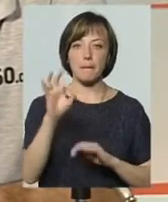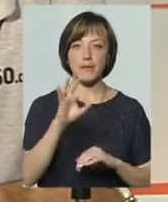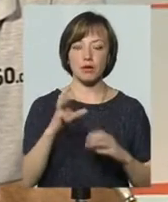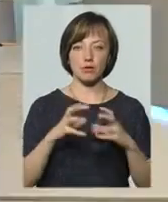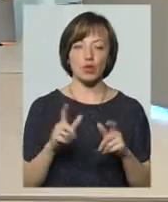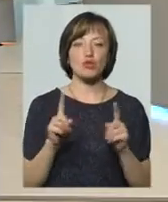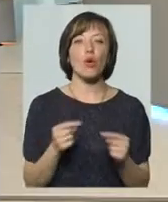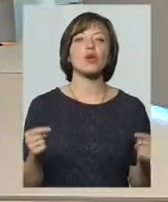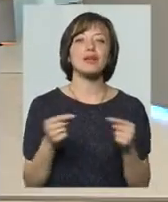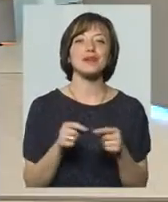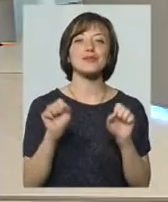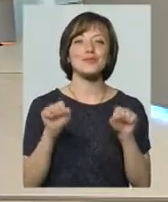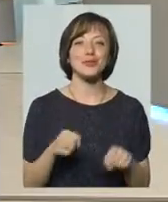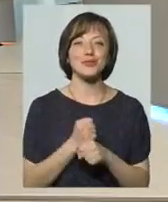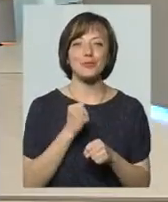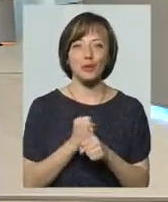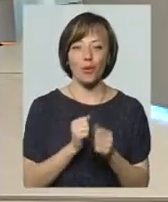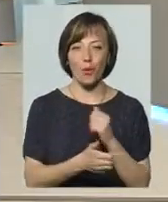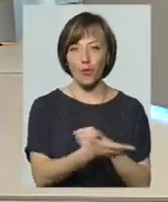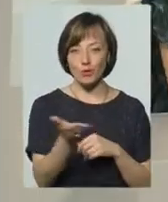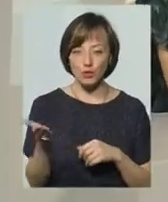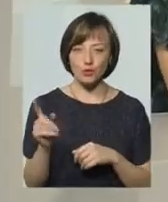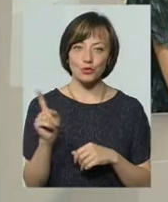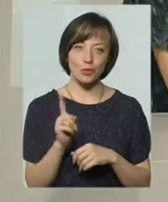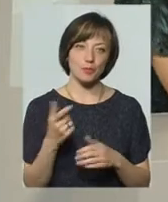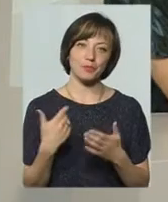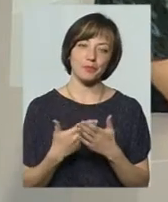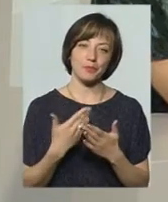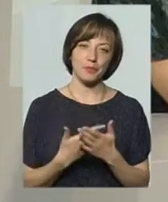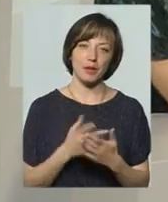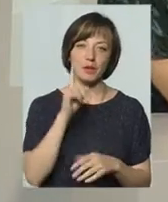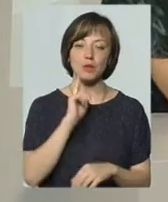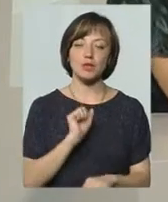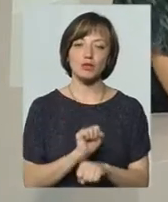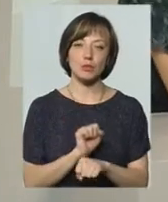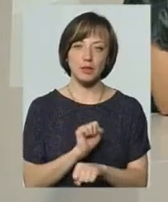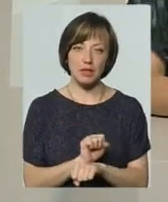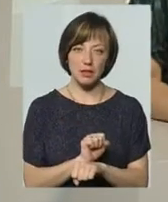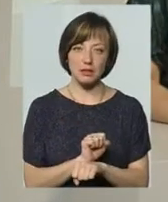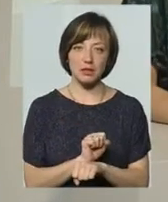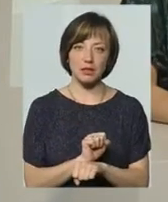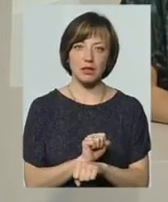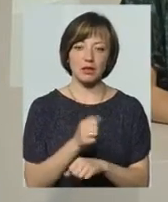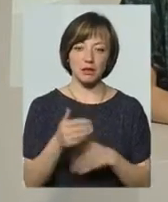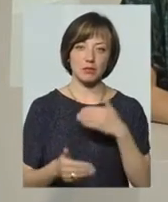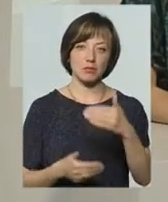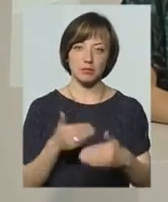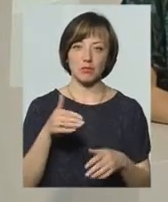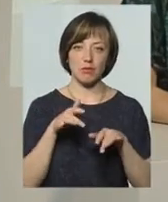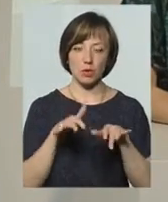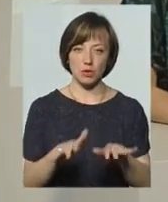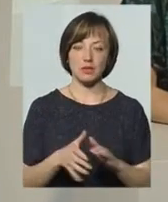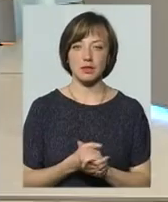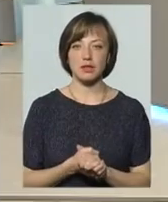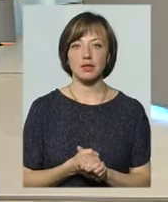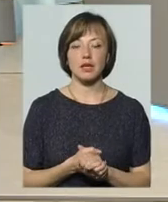що конкретно може зробити кожен для того, щоб, ну, принаймні призупинити отой локомотив? Я би зараз ще продовжив